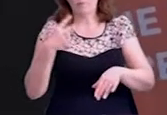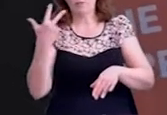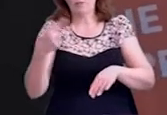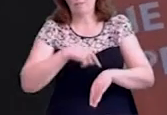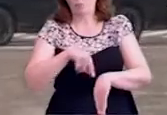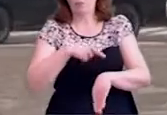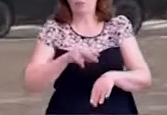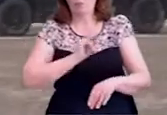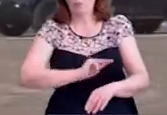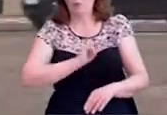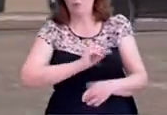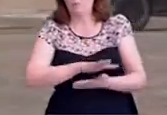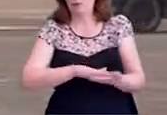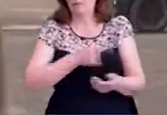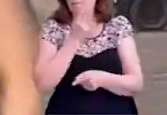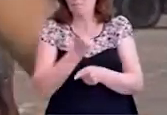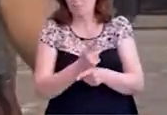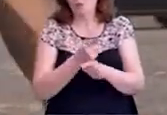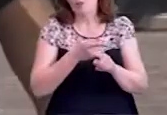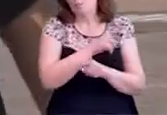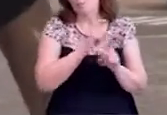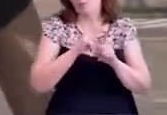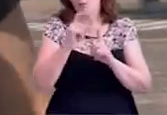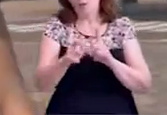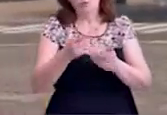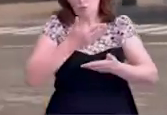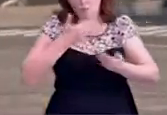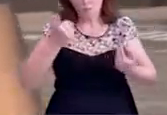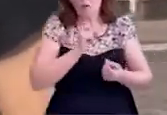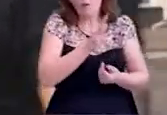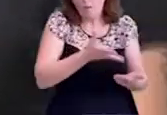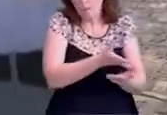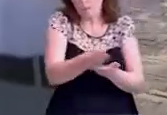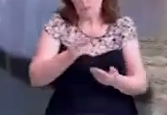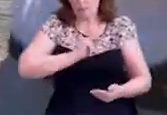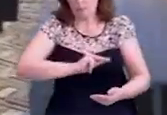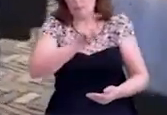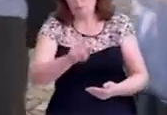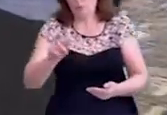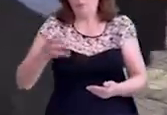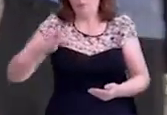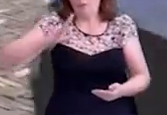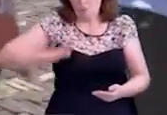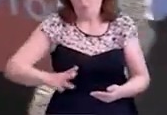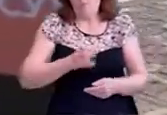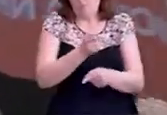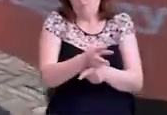23-ї години. Організатор акції Артем Скоробагатов каже, немає чим платити персоналу. Доводиться звільняти